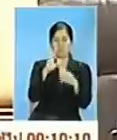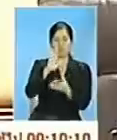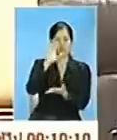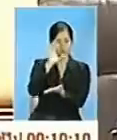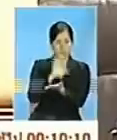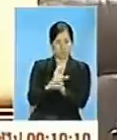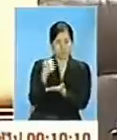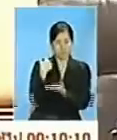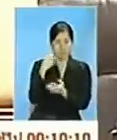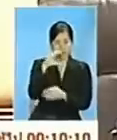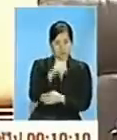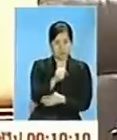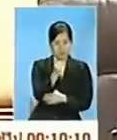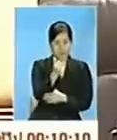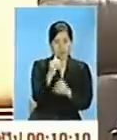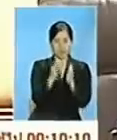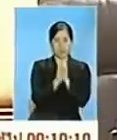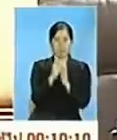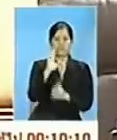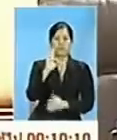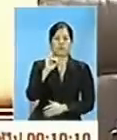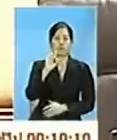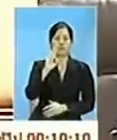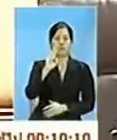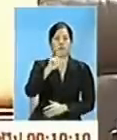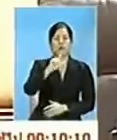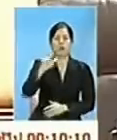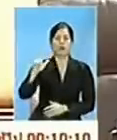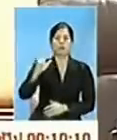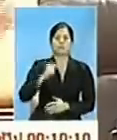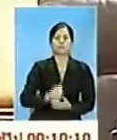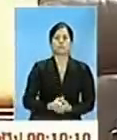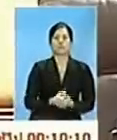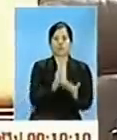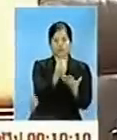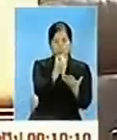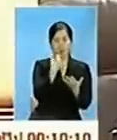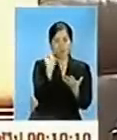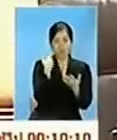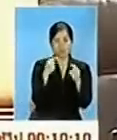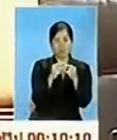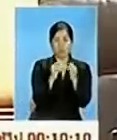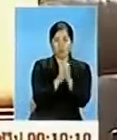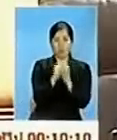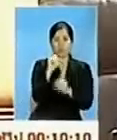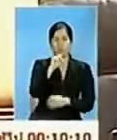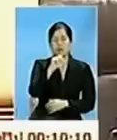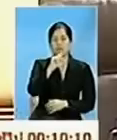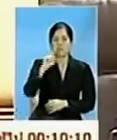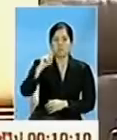ได้76ล้านเม็ดก็คุณบอกว่าเข้ามาเป็นหมื่นเป็นแส